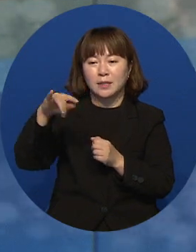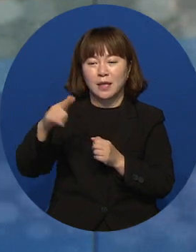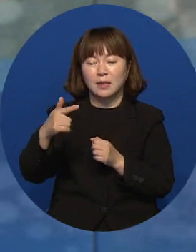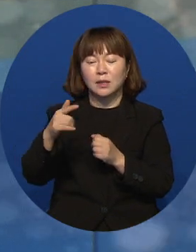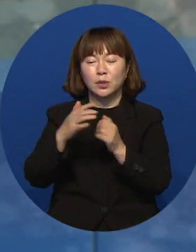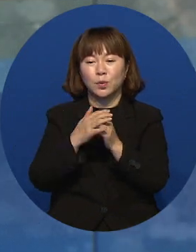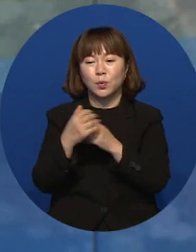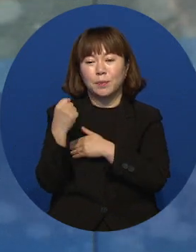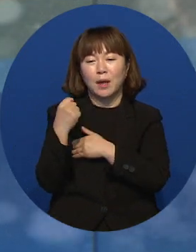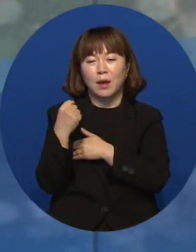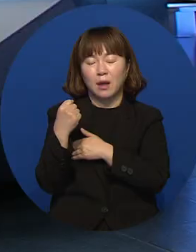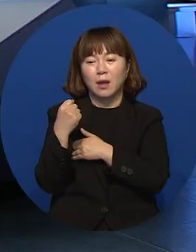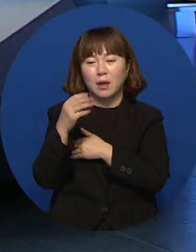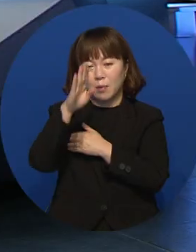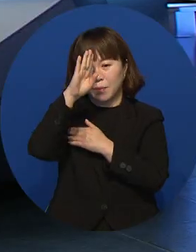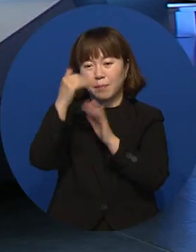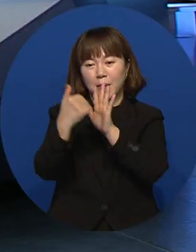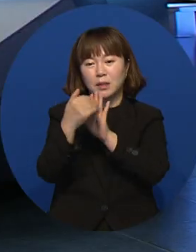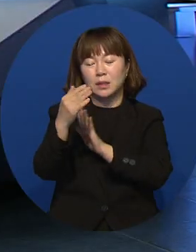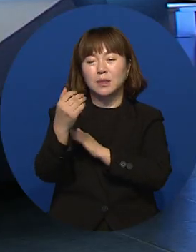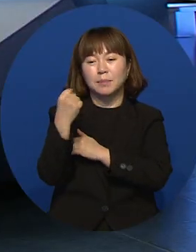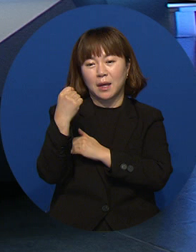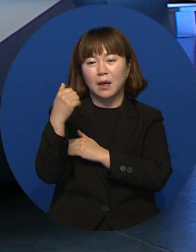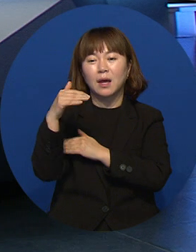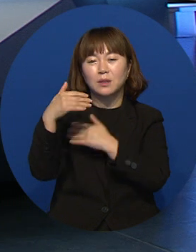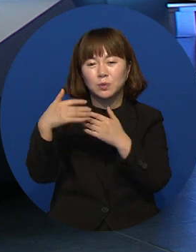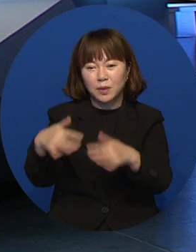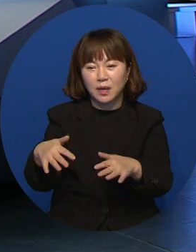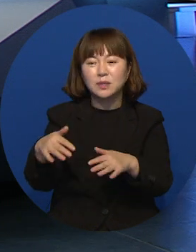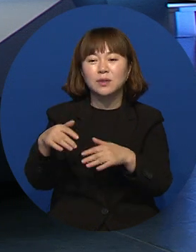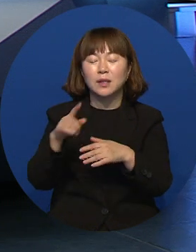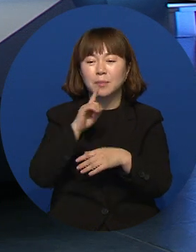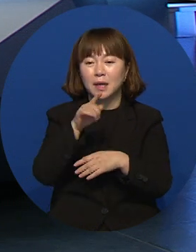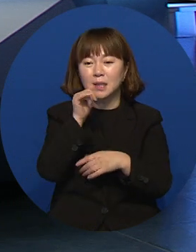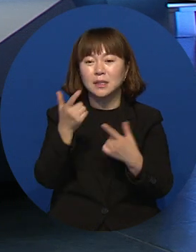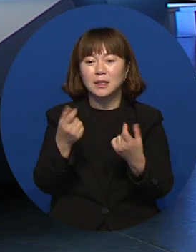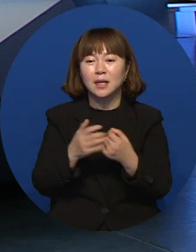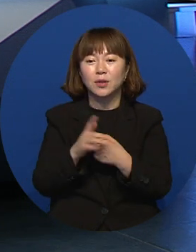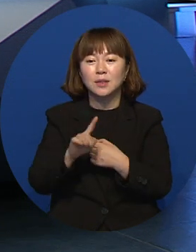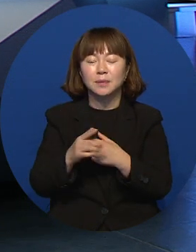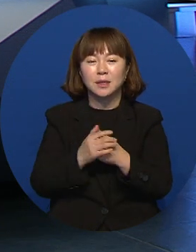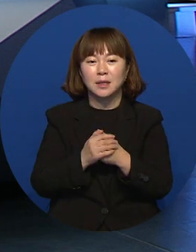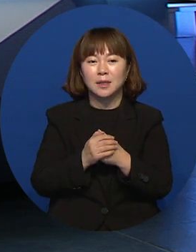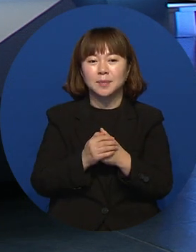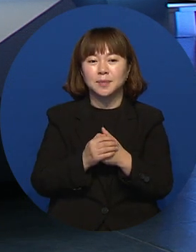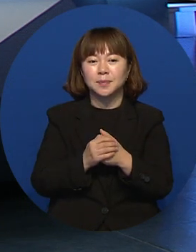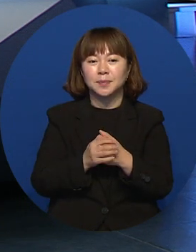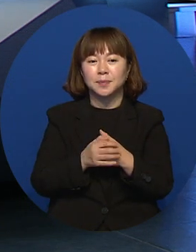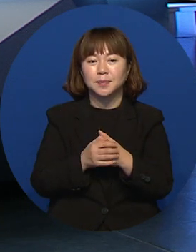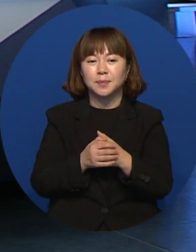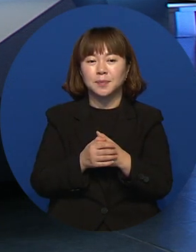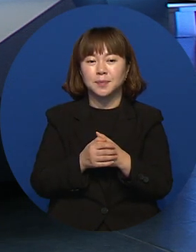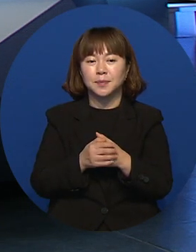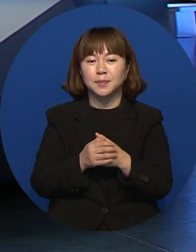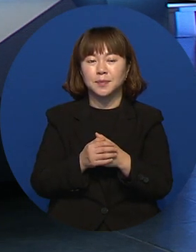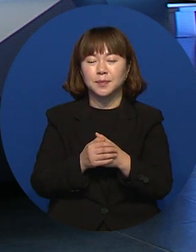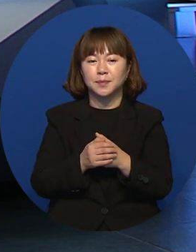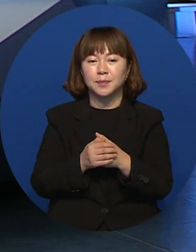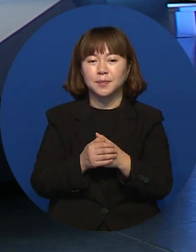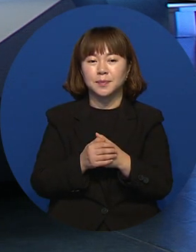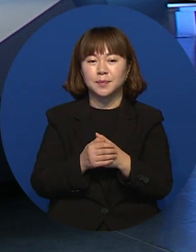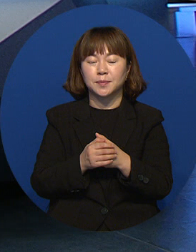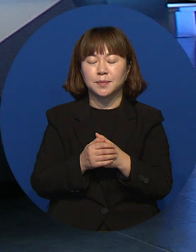예 그 저희 이제 그 2p 의사에 협회에서 입자가 낸 거 아니고요 그 질문이라